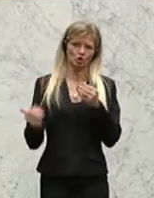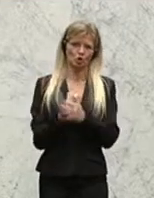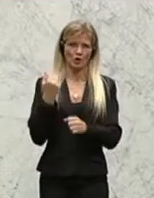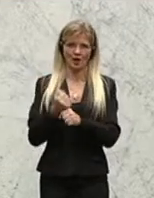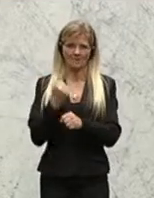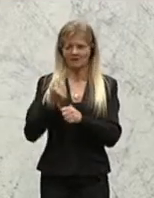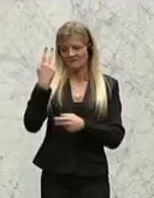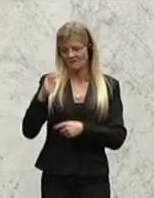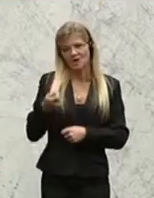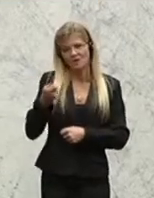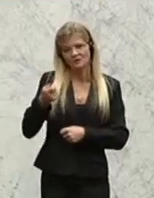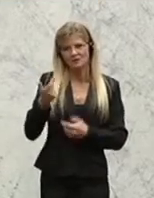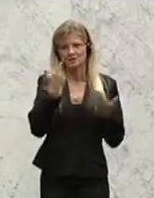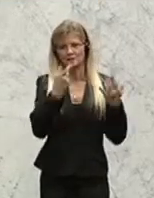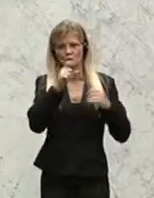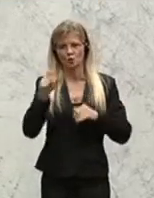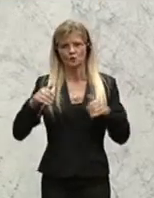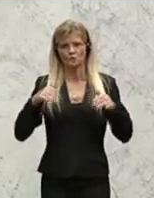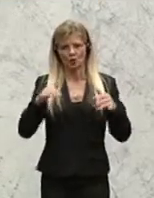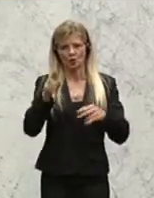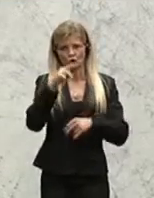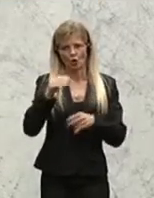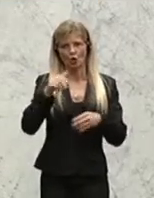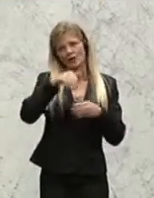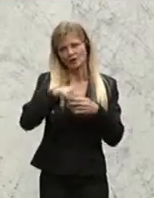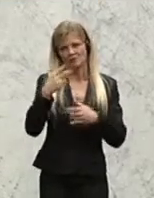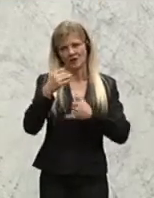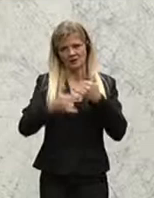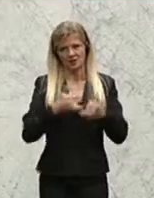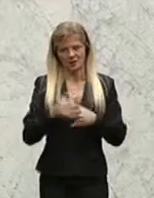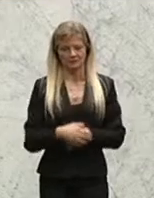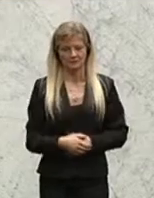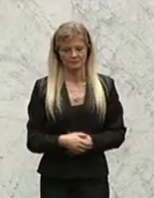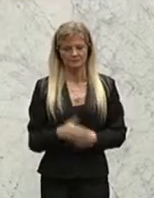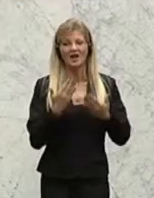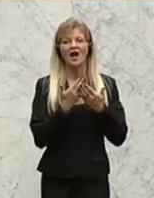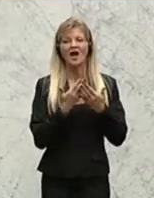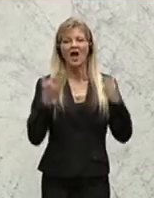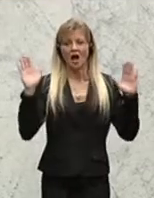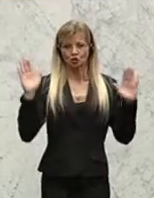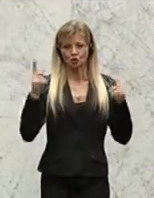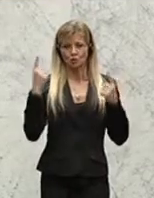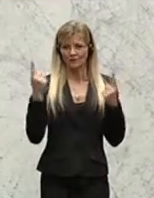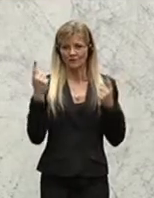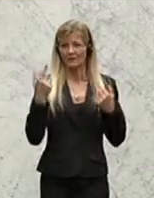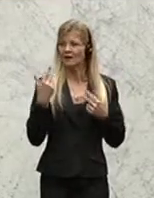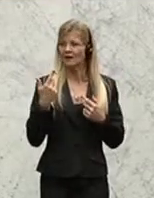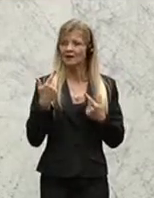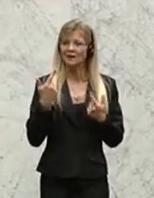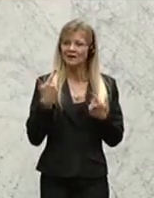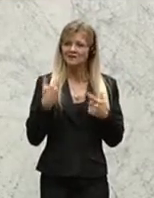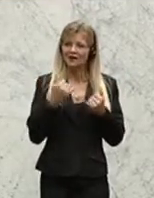in Höhe von 700 Millionen Euro in 3 Jahren. Asylwerber dürfen rein rechtlich betrachtet die